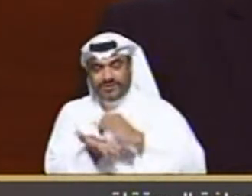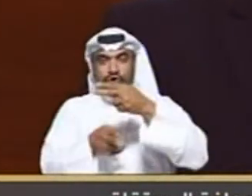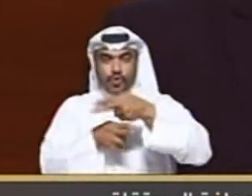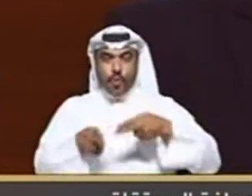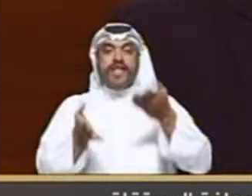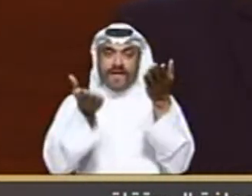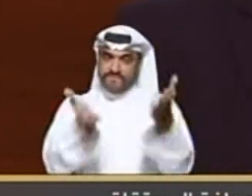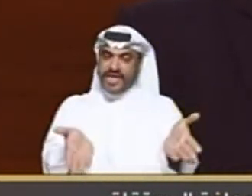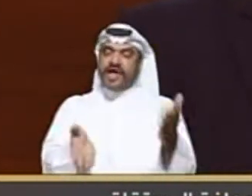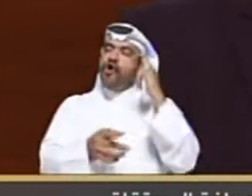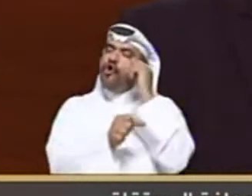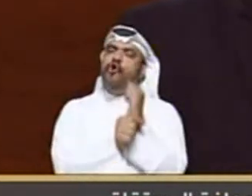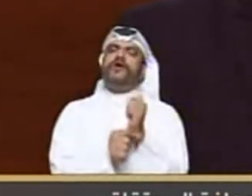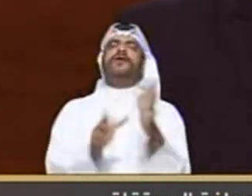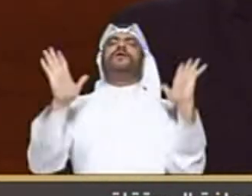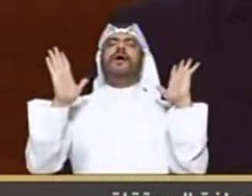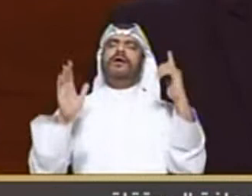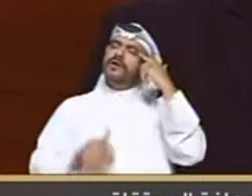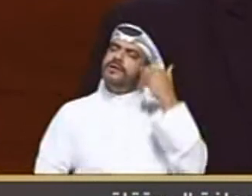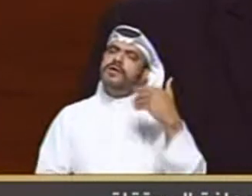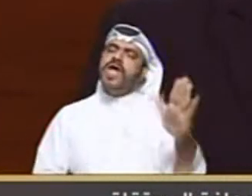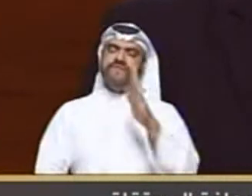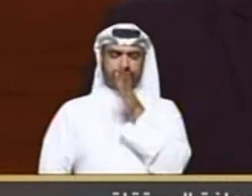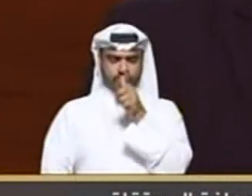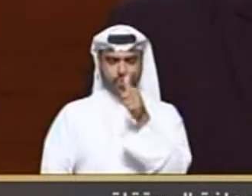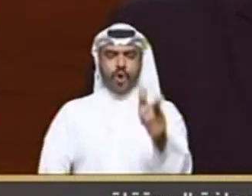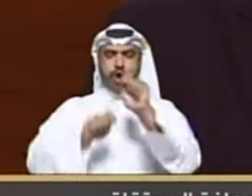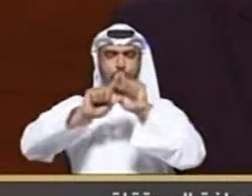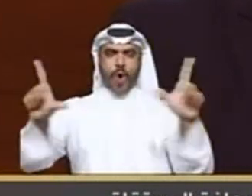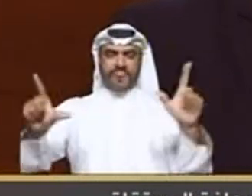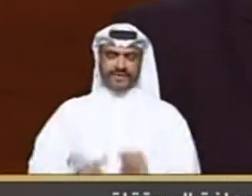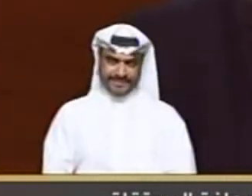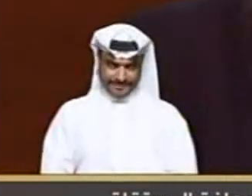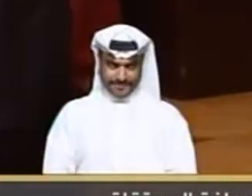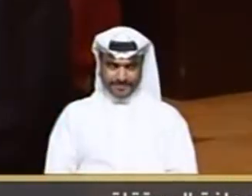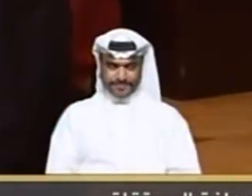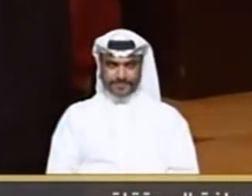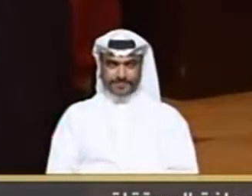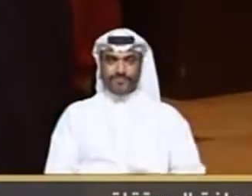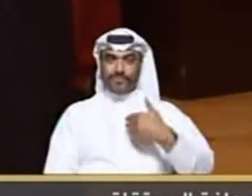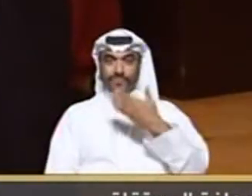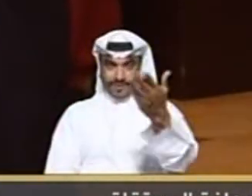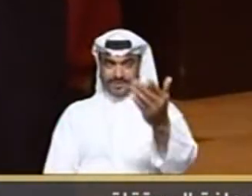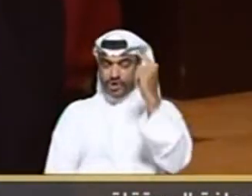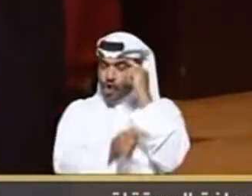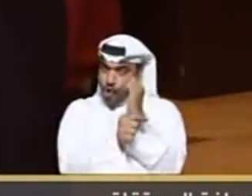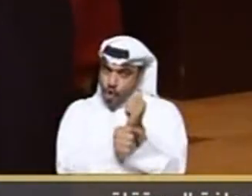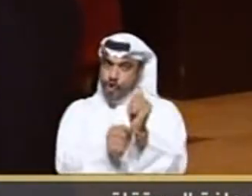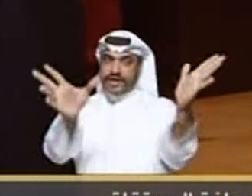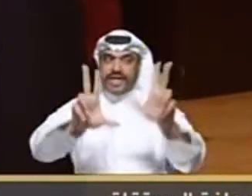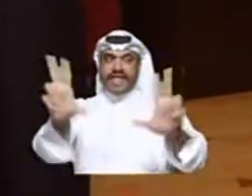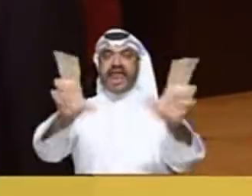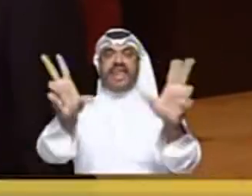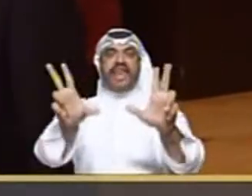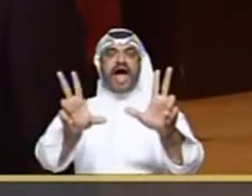كونه يوجد فيها مكانة وتأثير إعلامي في المنطقة. حرية الإعلام والصحافة المستقلة،